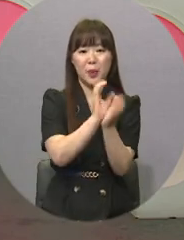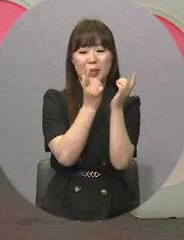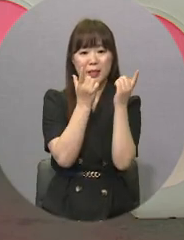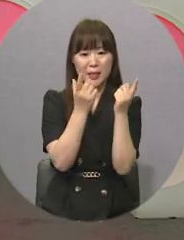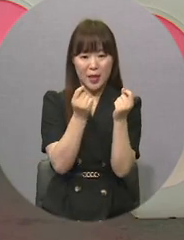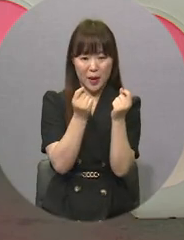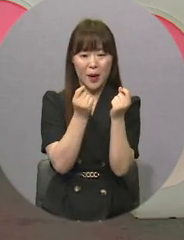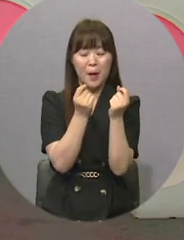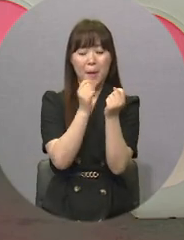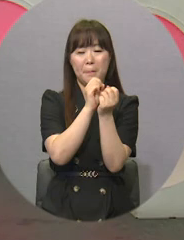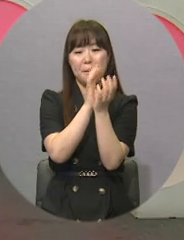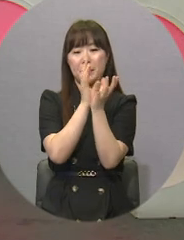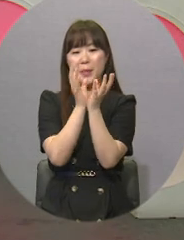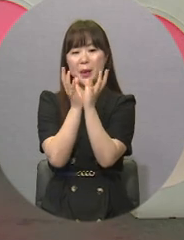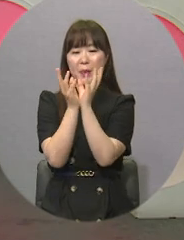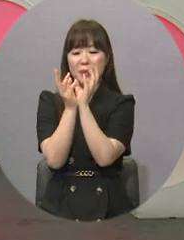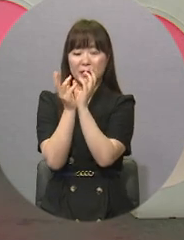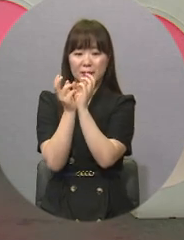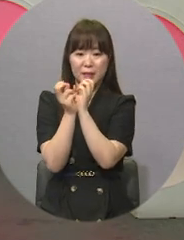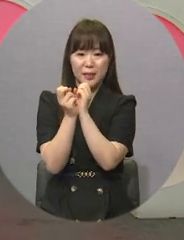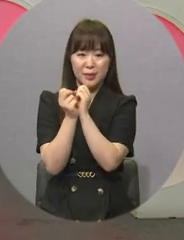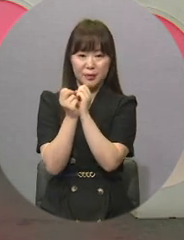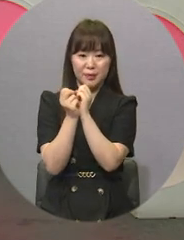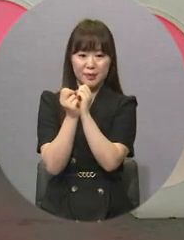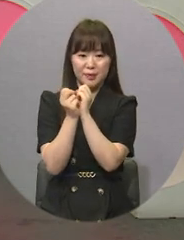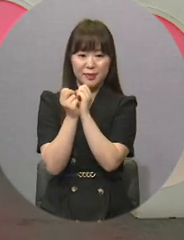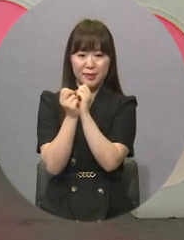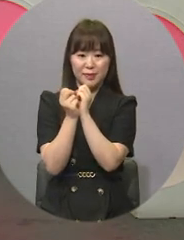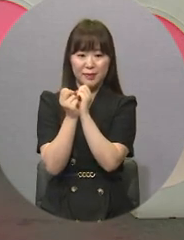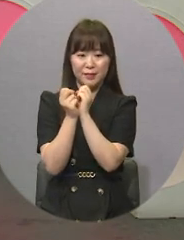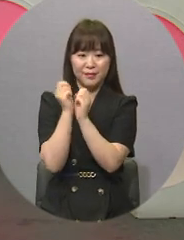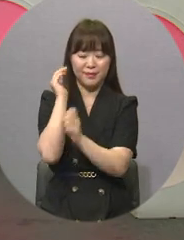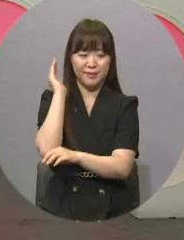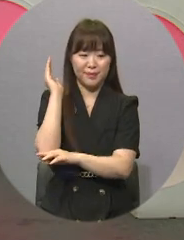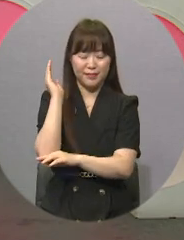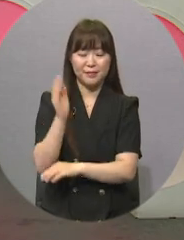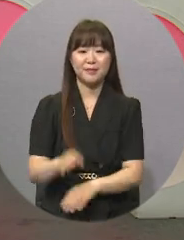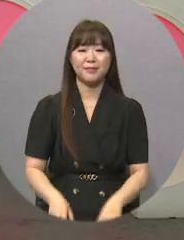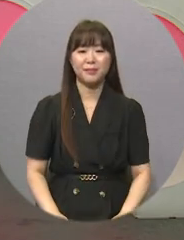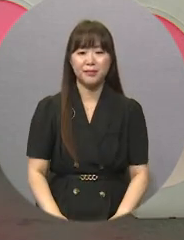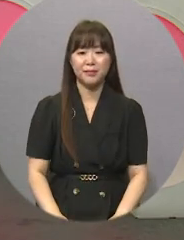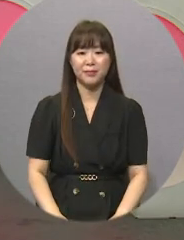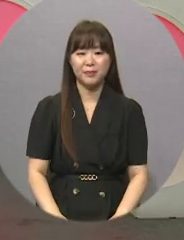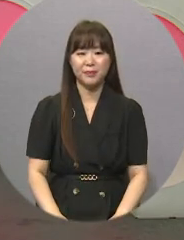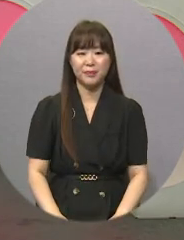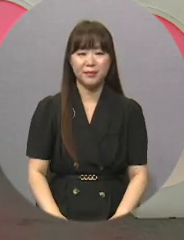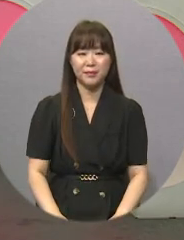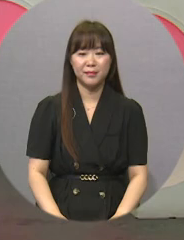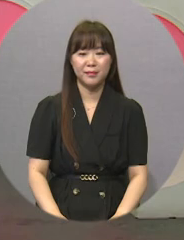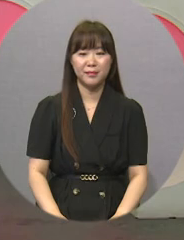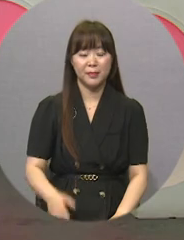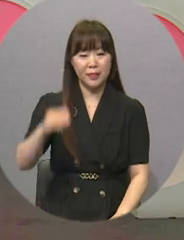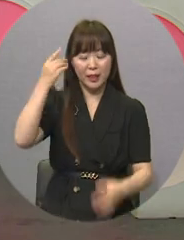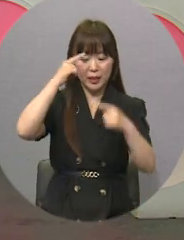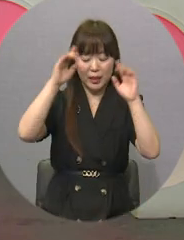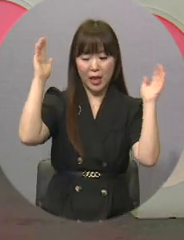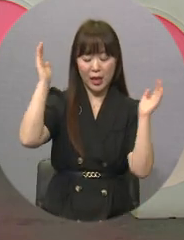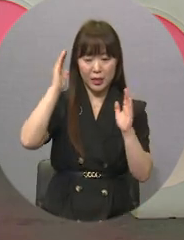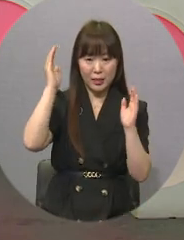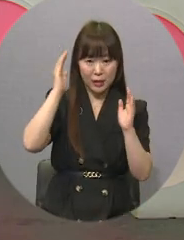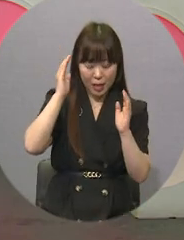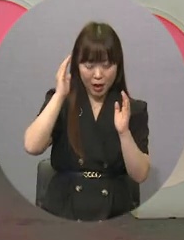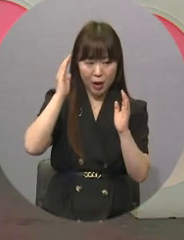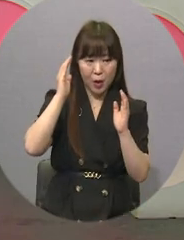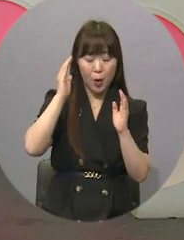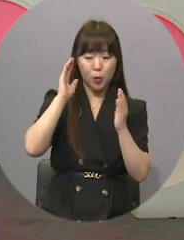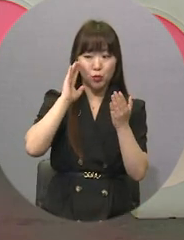꽃처럼 피고 지는 이라는 사연의 감동 사연입니다. 대학생이 되어